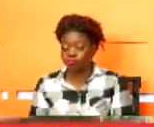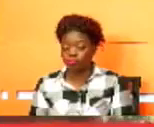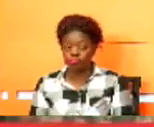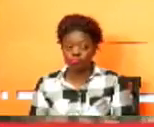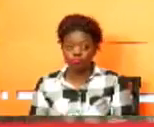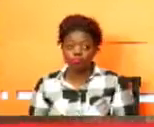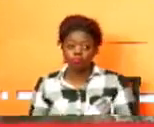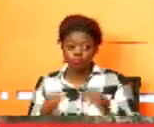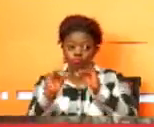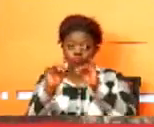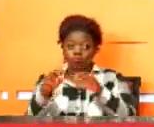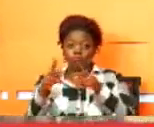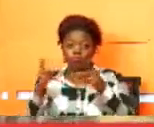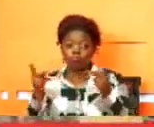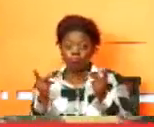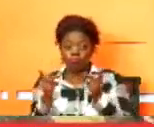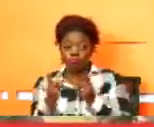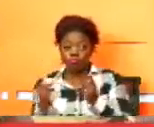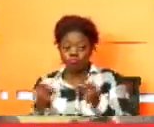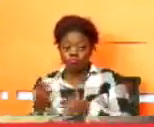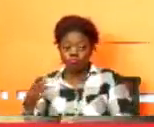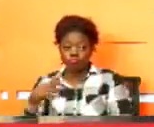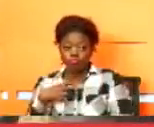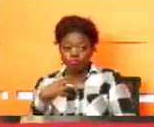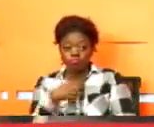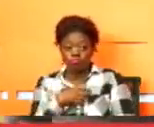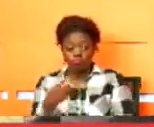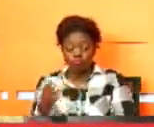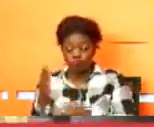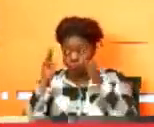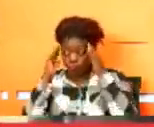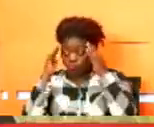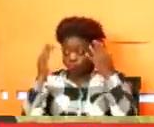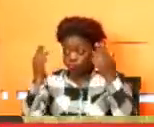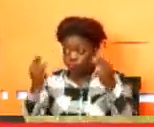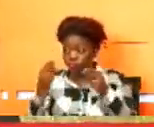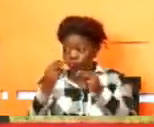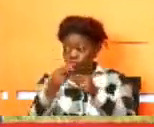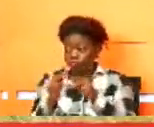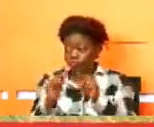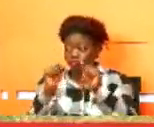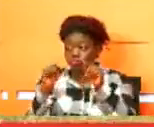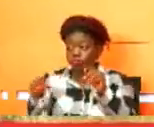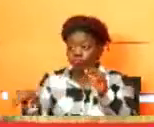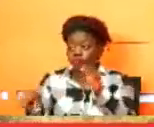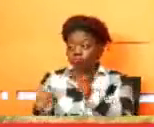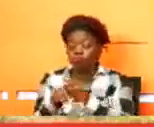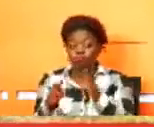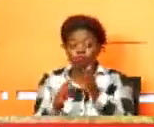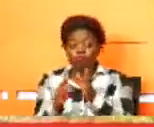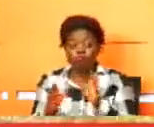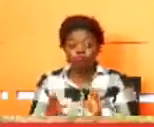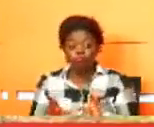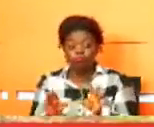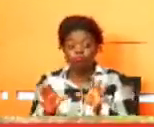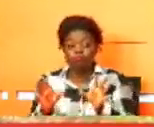Bano balemedde mu kifo kino waliwo wamaje adategerekese komanya azina abagoba ko ku kifuba